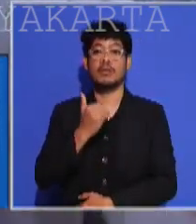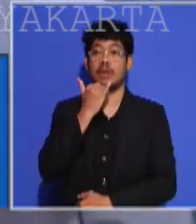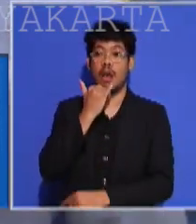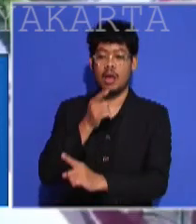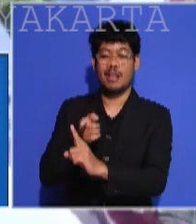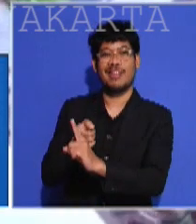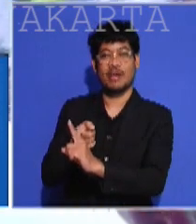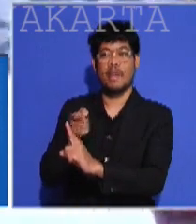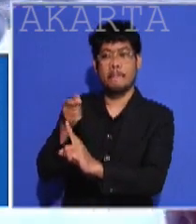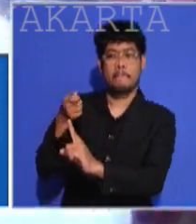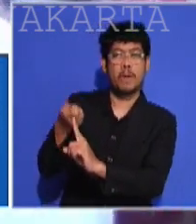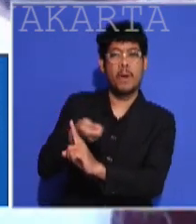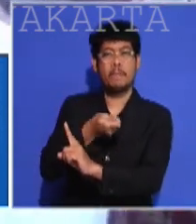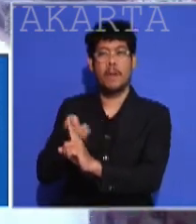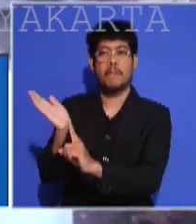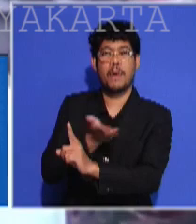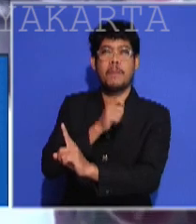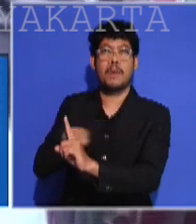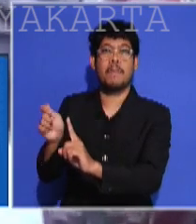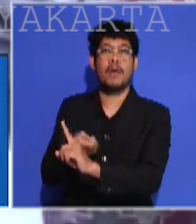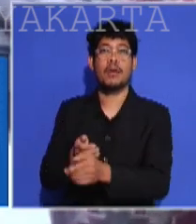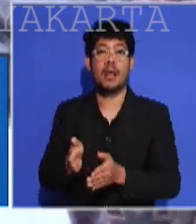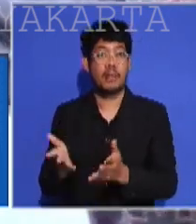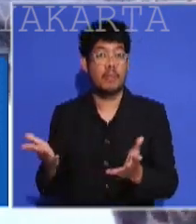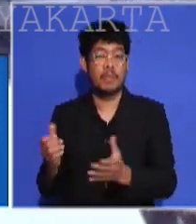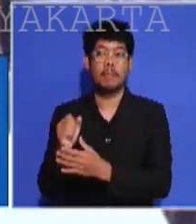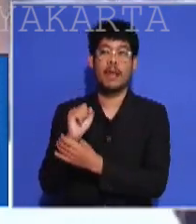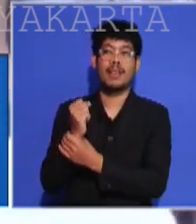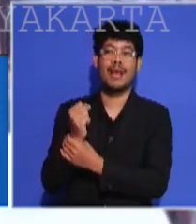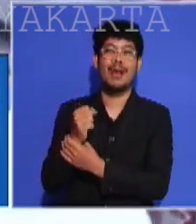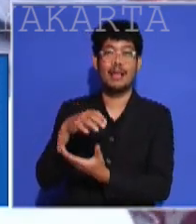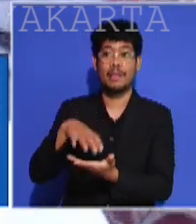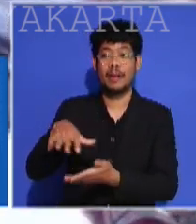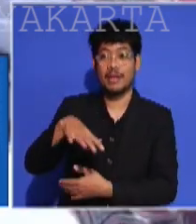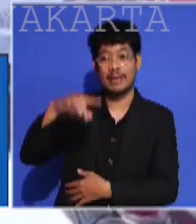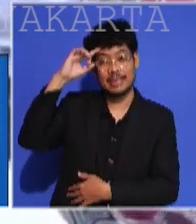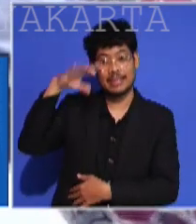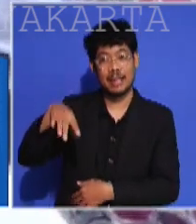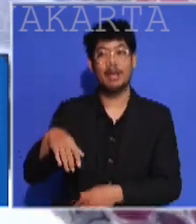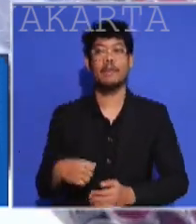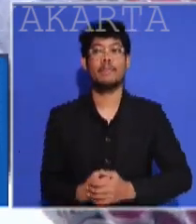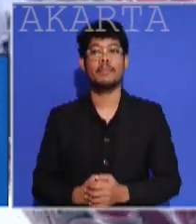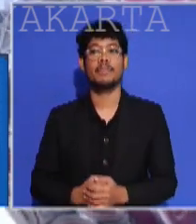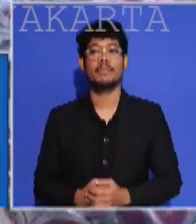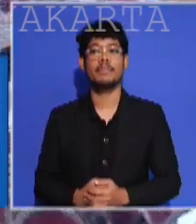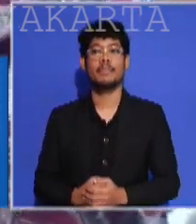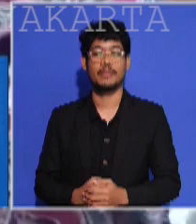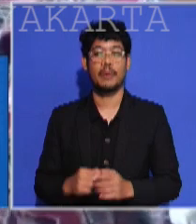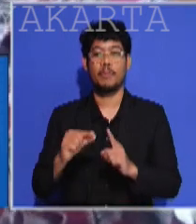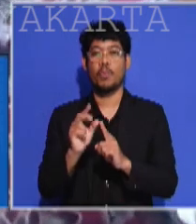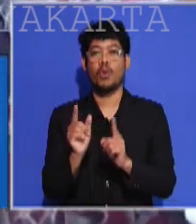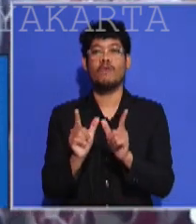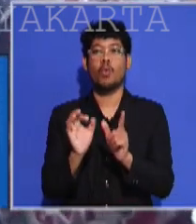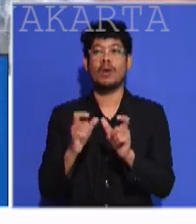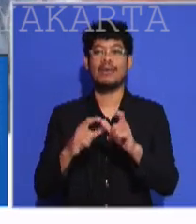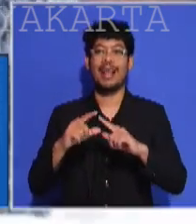di Jalan Magelang Sal tepatnya di desa Purwosari Kecamatan Tegal Rejo pada minggu dini hari Selain mengakibatkan